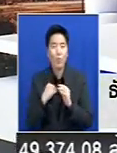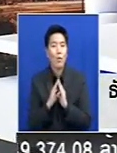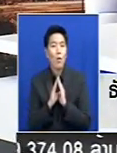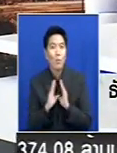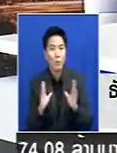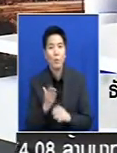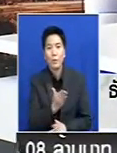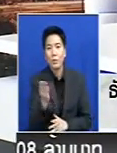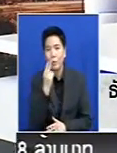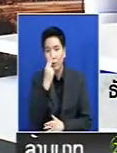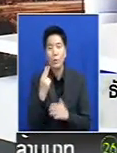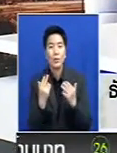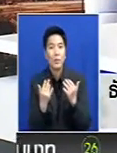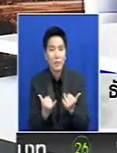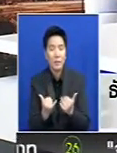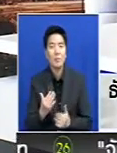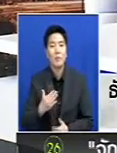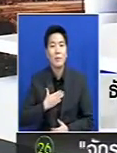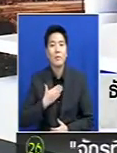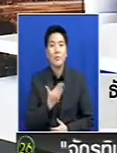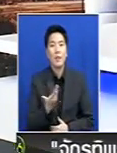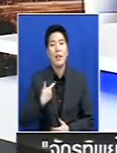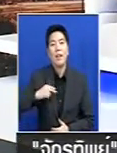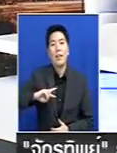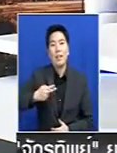คุณผู้ชมทุกท่านที่ติดตามชมผมคุณธั